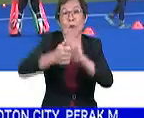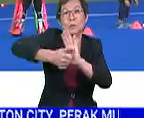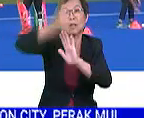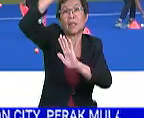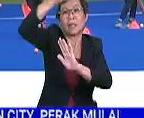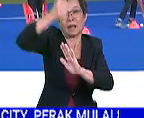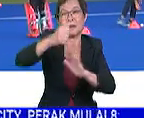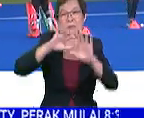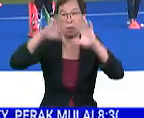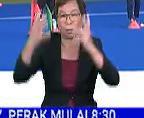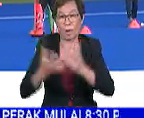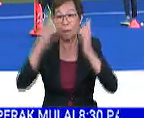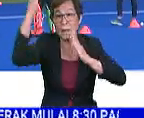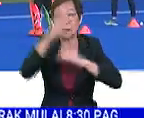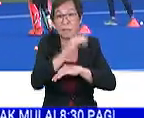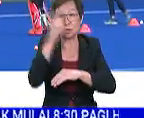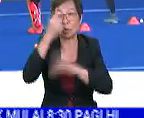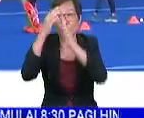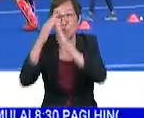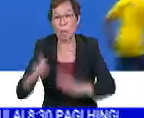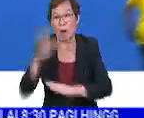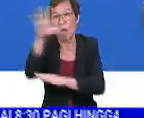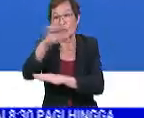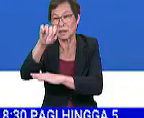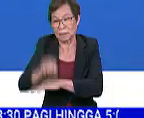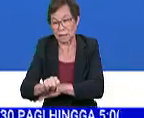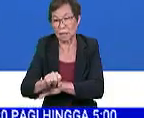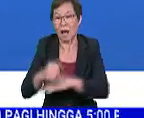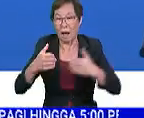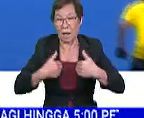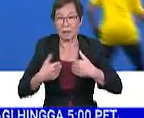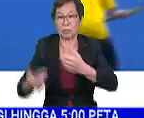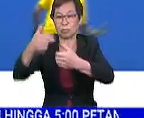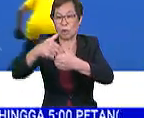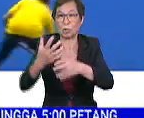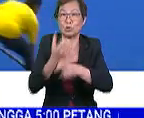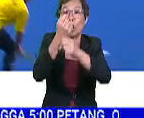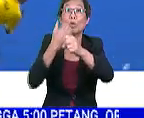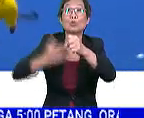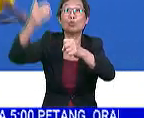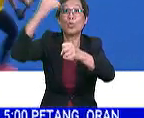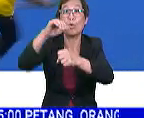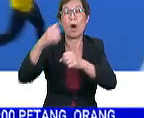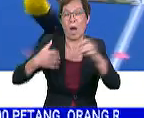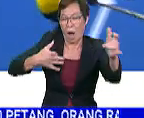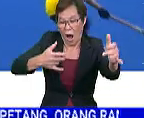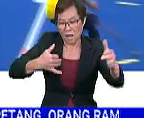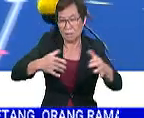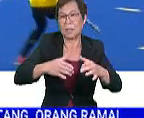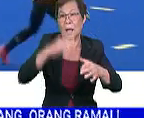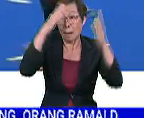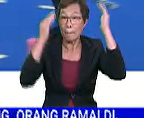antarabangsa itu selain Malaysia dan tuan rumah Afrika Selatan kejohanan itu turut disertai juara bertahan Argentina diikuti